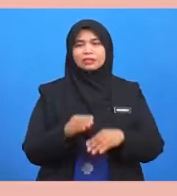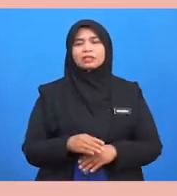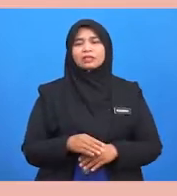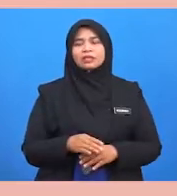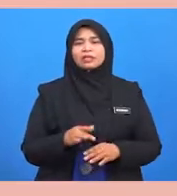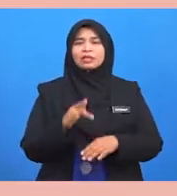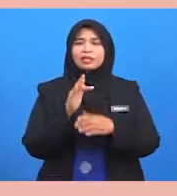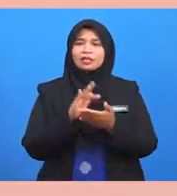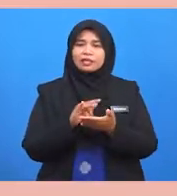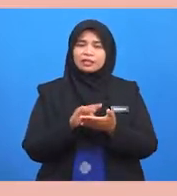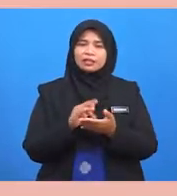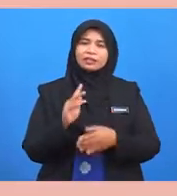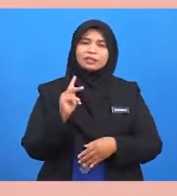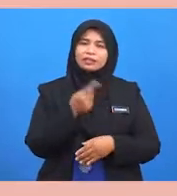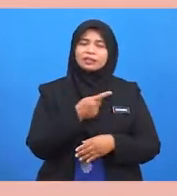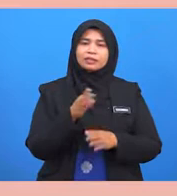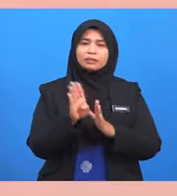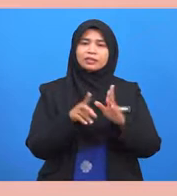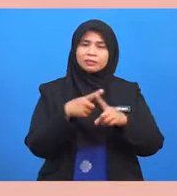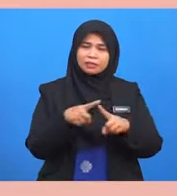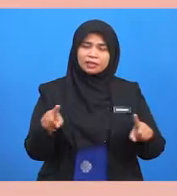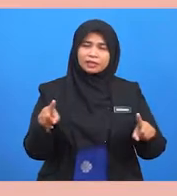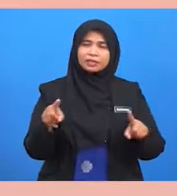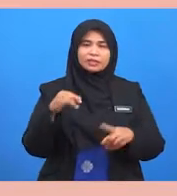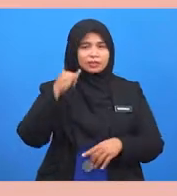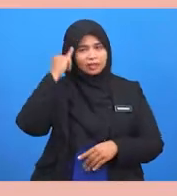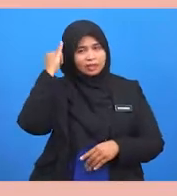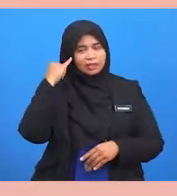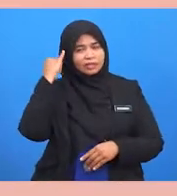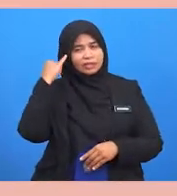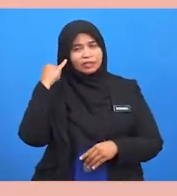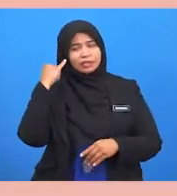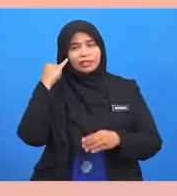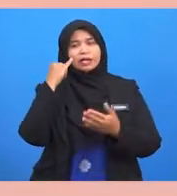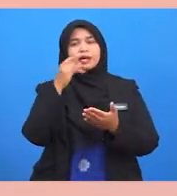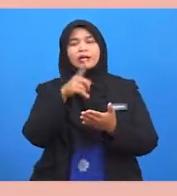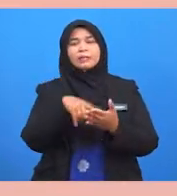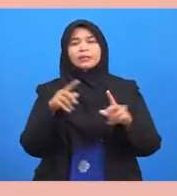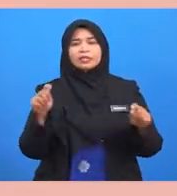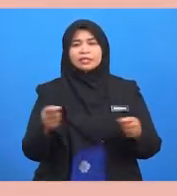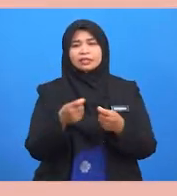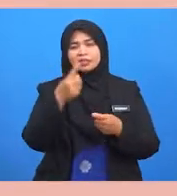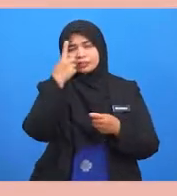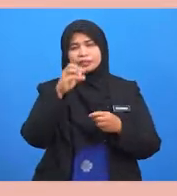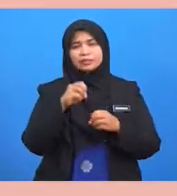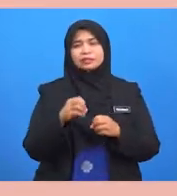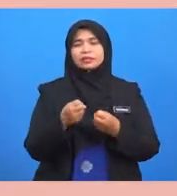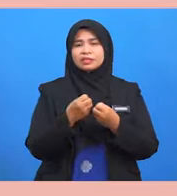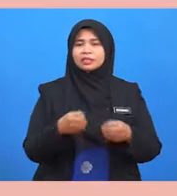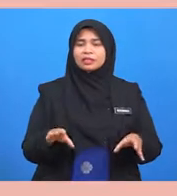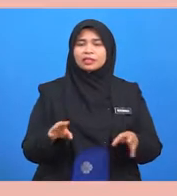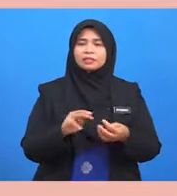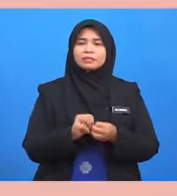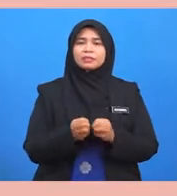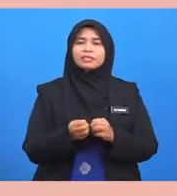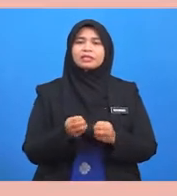Meskipun kadangkala kita berbeza pendapat, apakah tindakan untuk menyelesaikan masalah